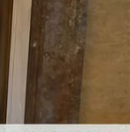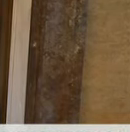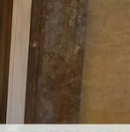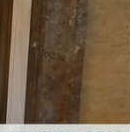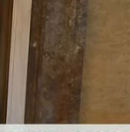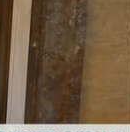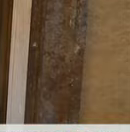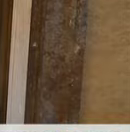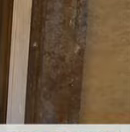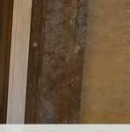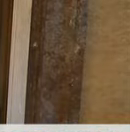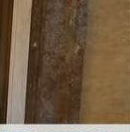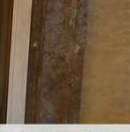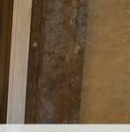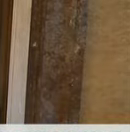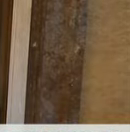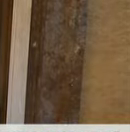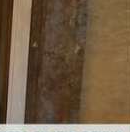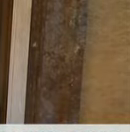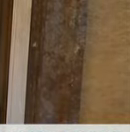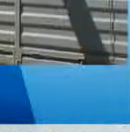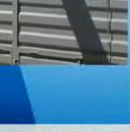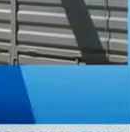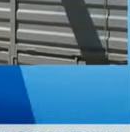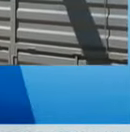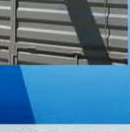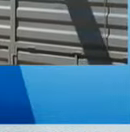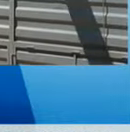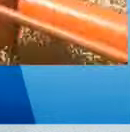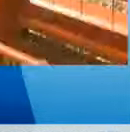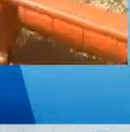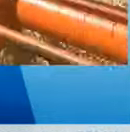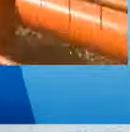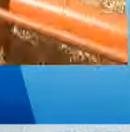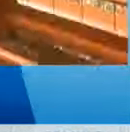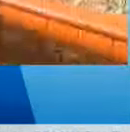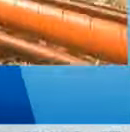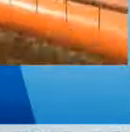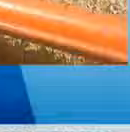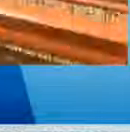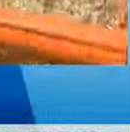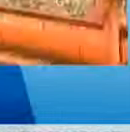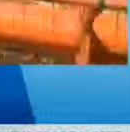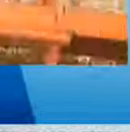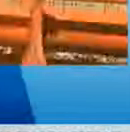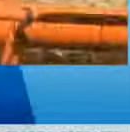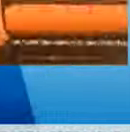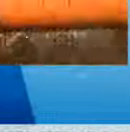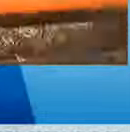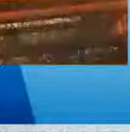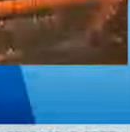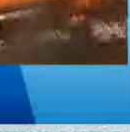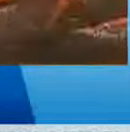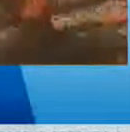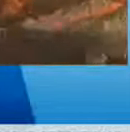намалени цените на хранителните продукти у нас това е идеята както на правителството така и на продължаваме промяната